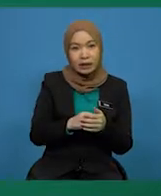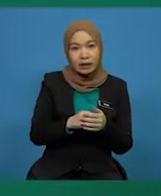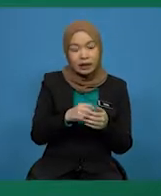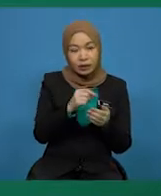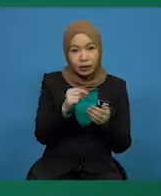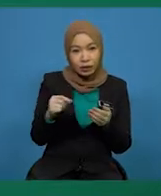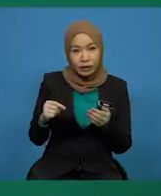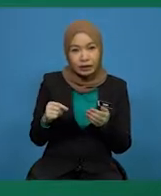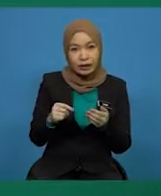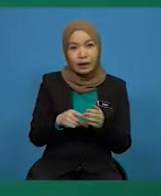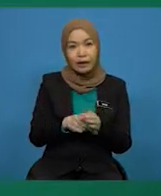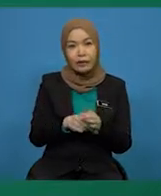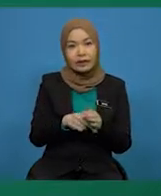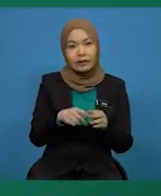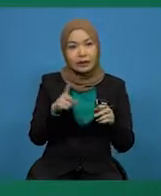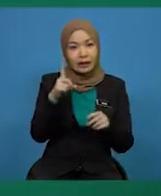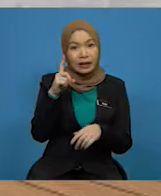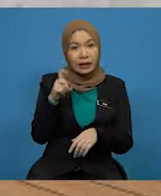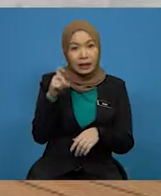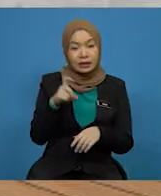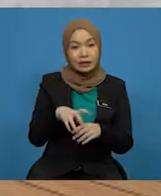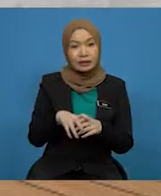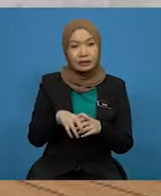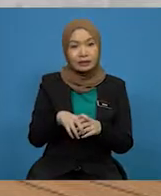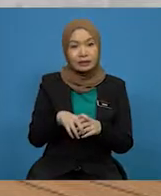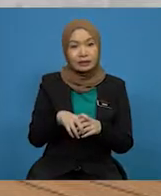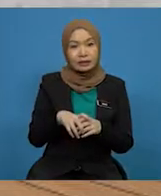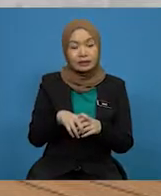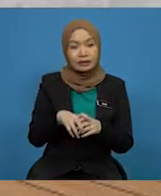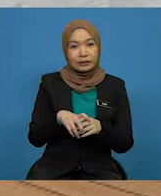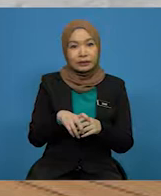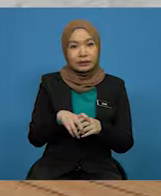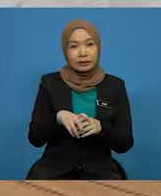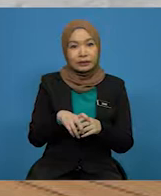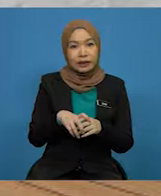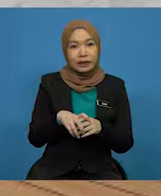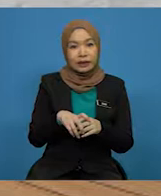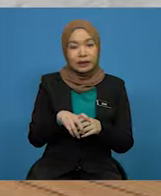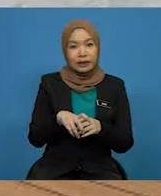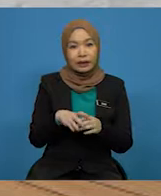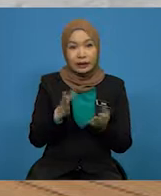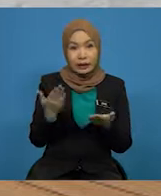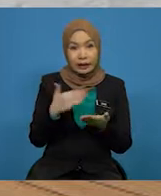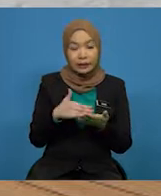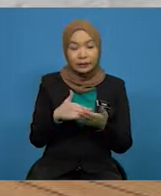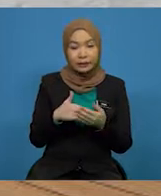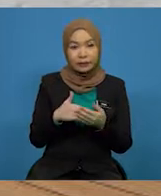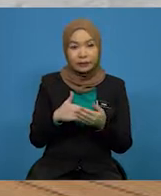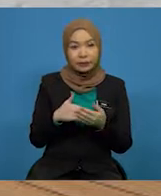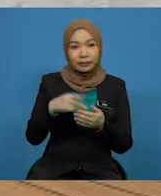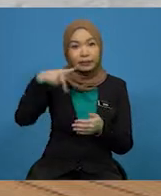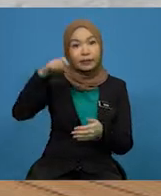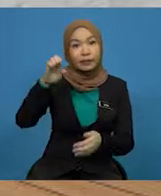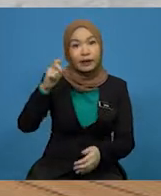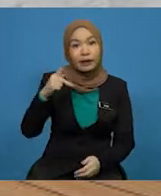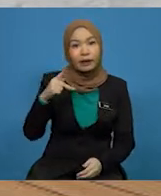X dengan kuantiti wang dalam unit. Seterusnya, paksi untuk kadar bunga dan paksi kuantiti